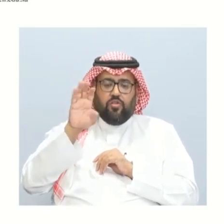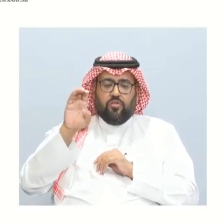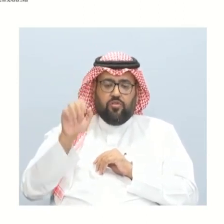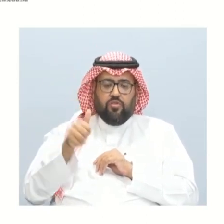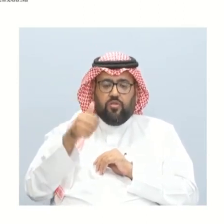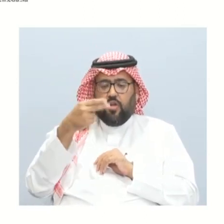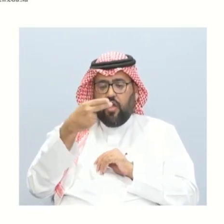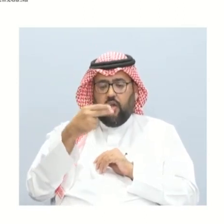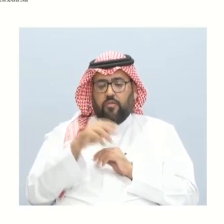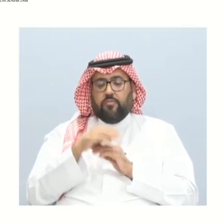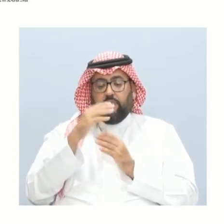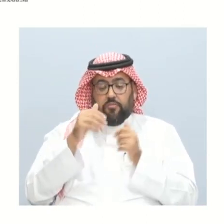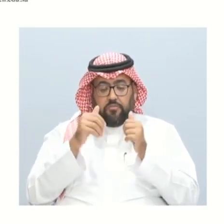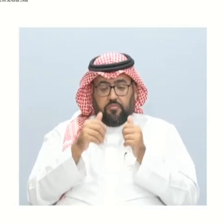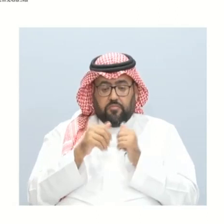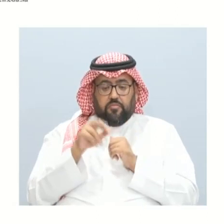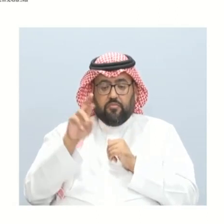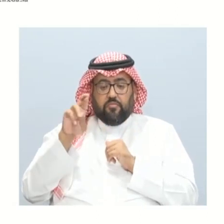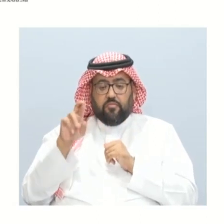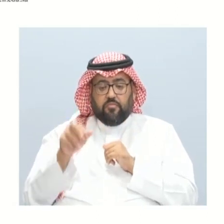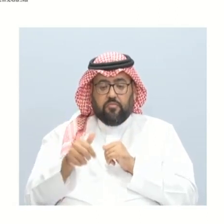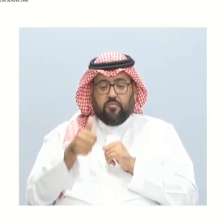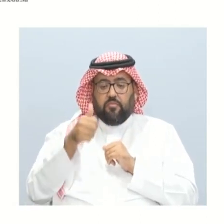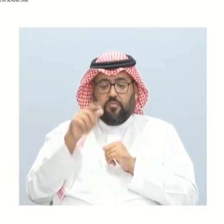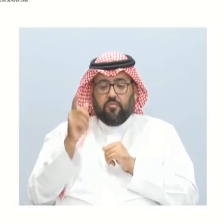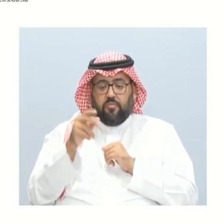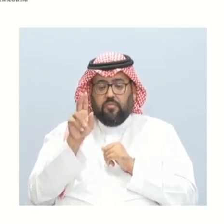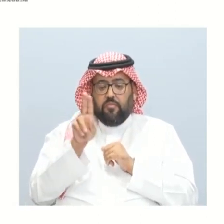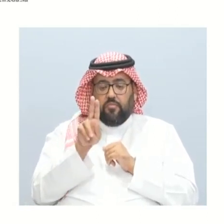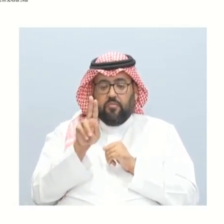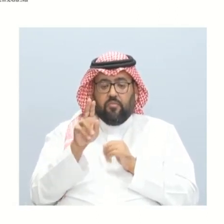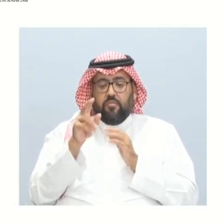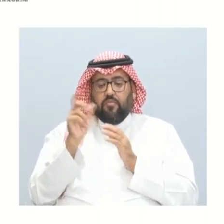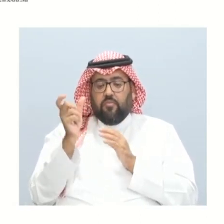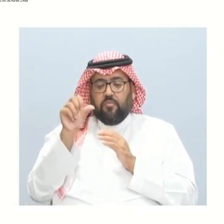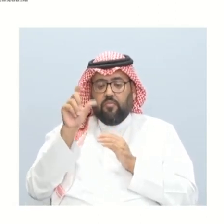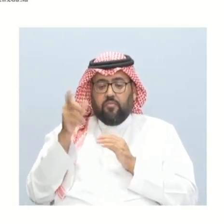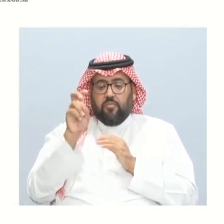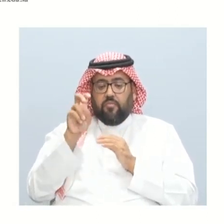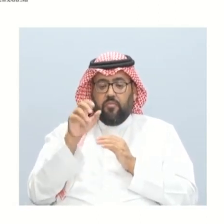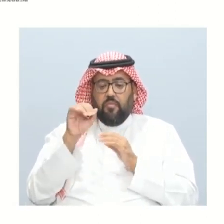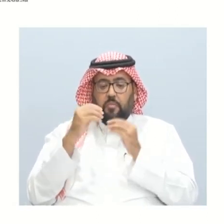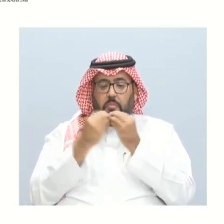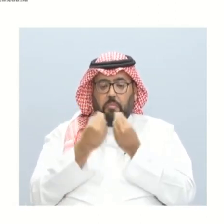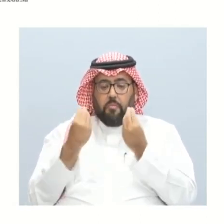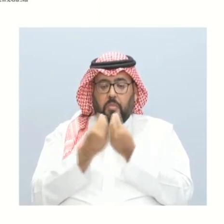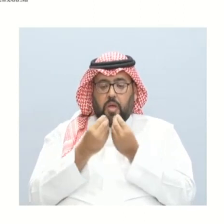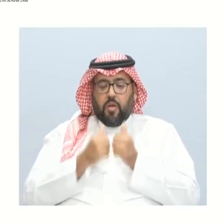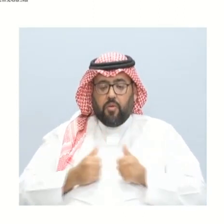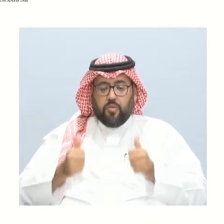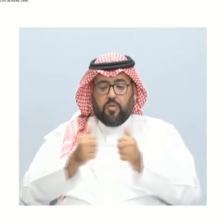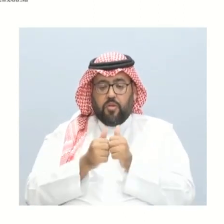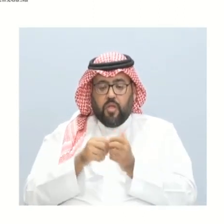فيكم الجميع مستعد احسنتم زارت نوره مع اسرتها